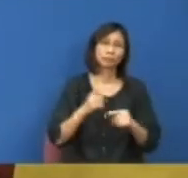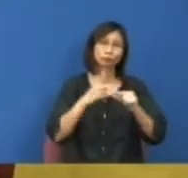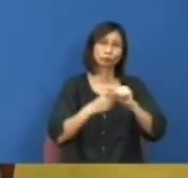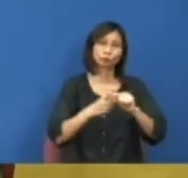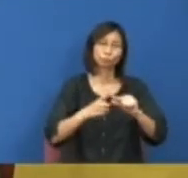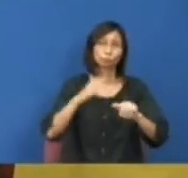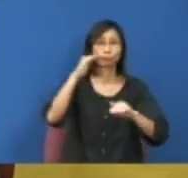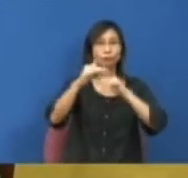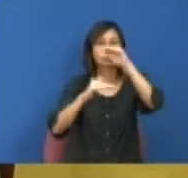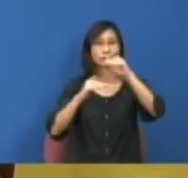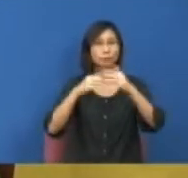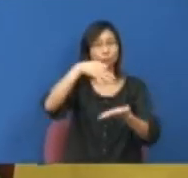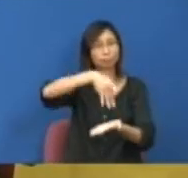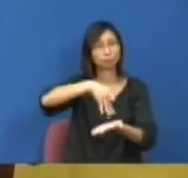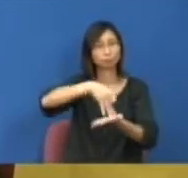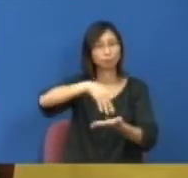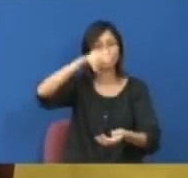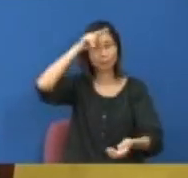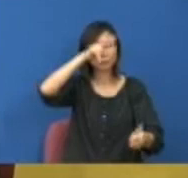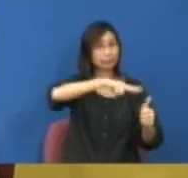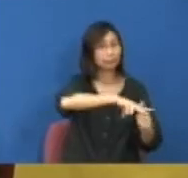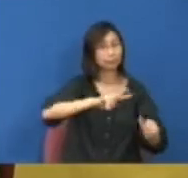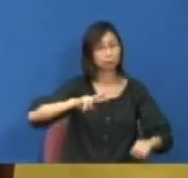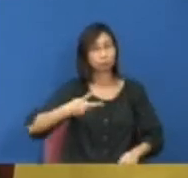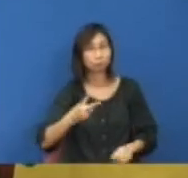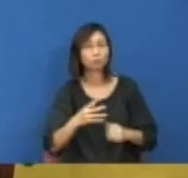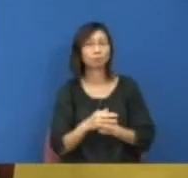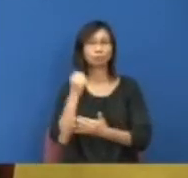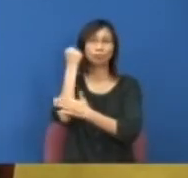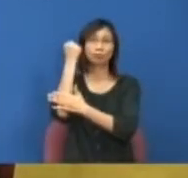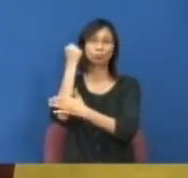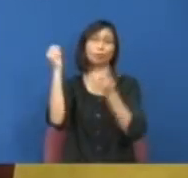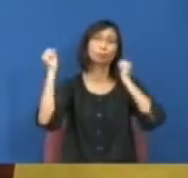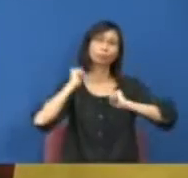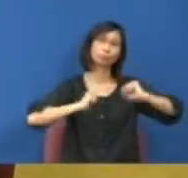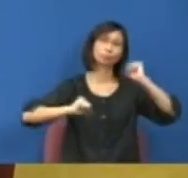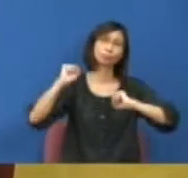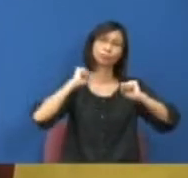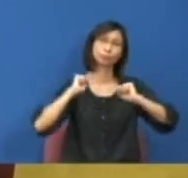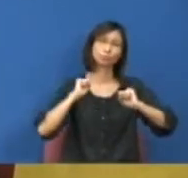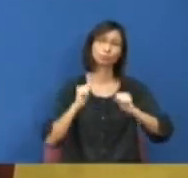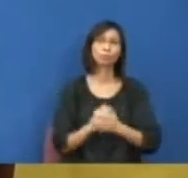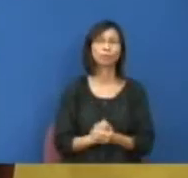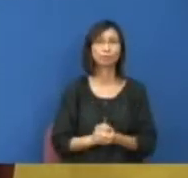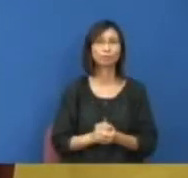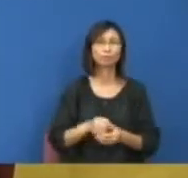嘅過，即係參與一個政治改革，無論係革命啊或者運動過程裏邊，佢係最遲參與嗰位，亦都係最早甩